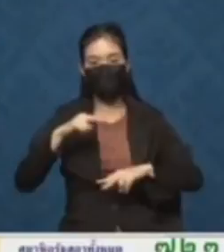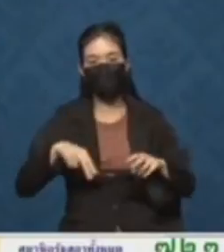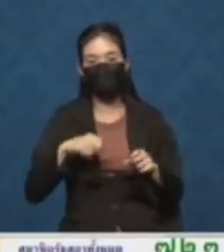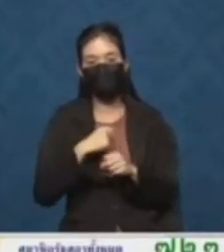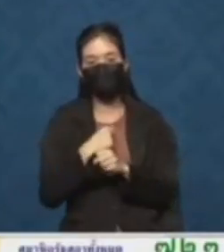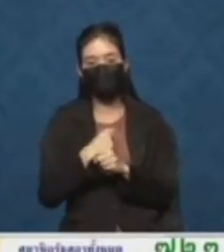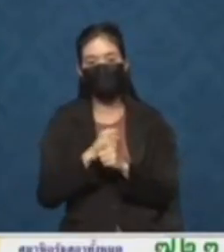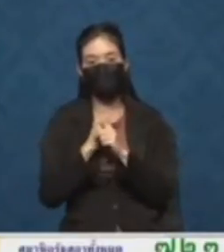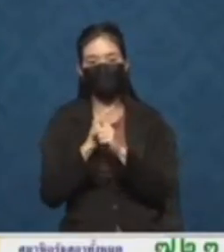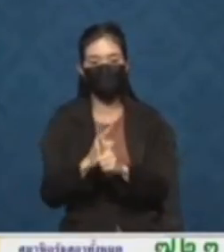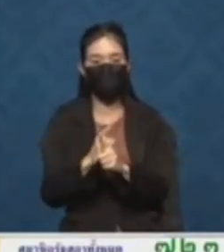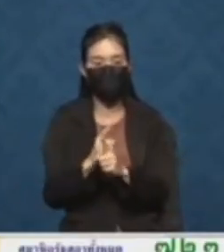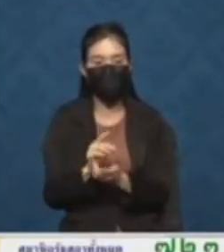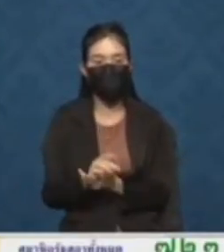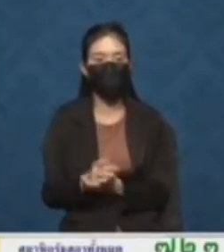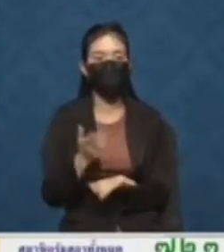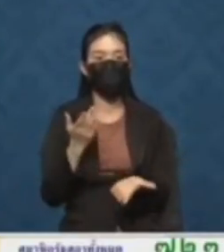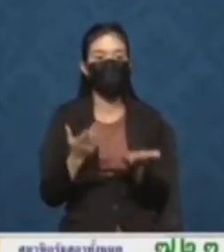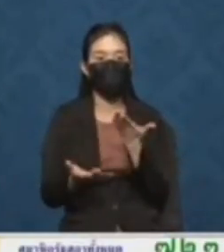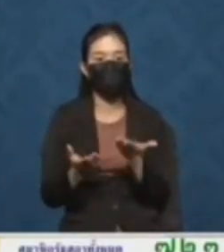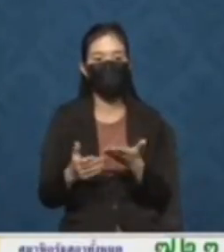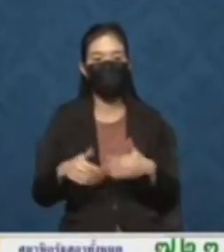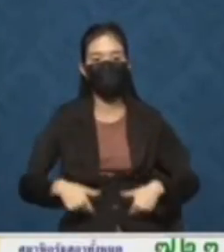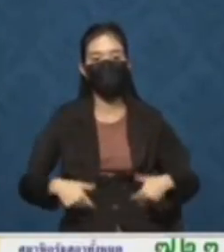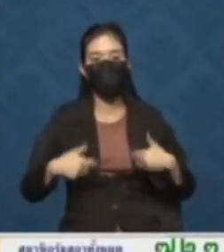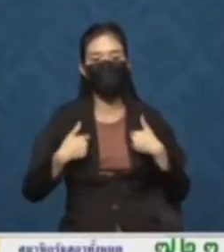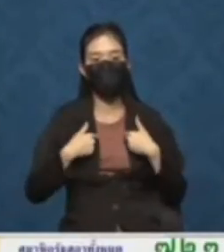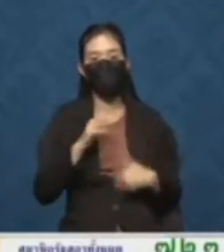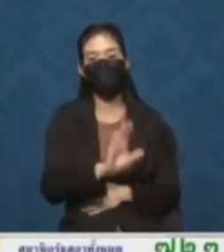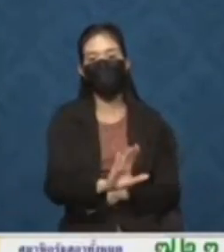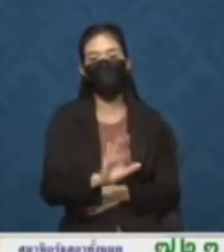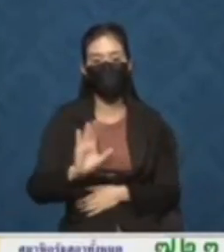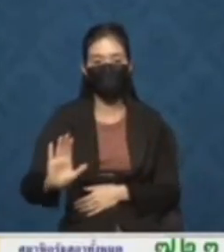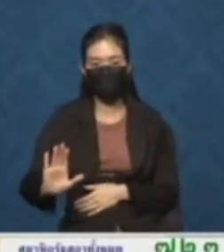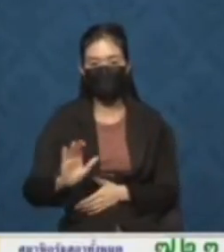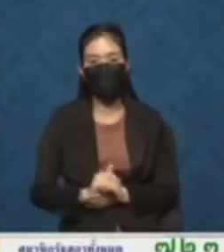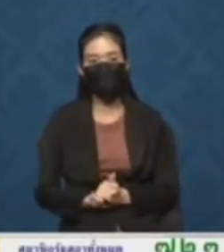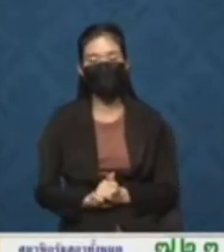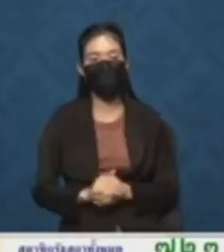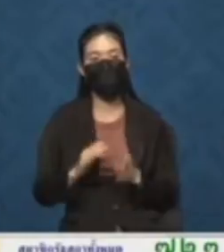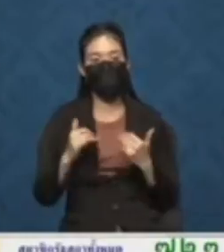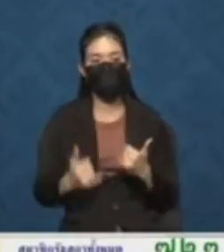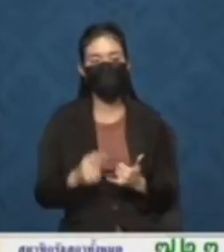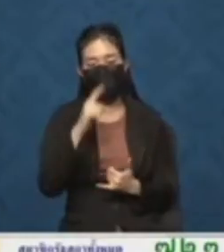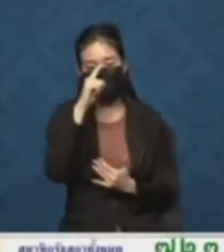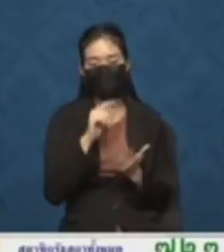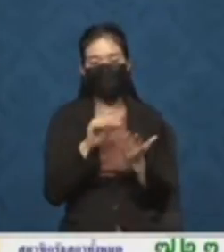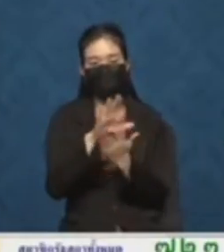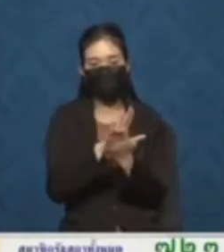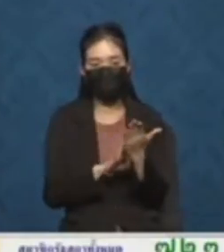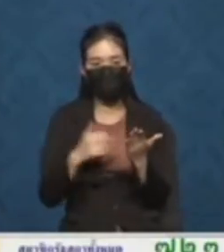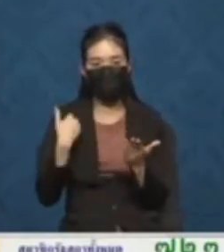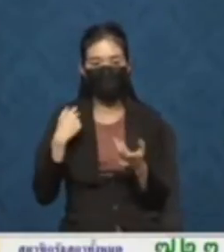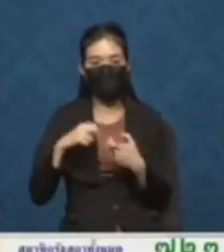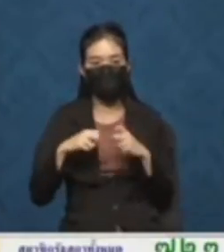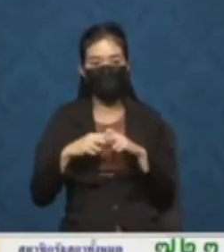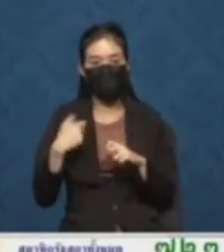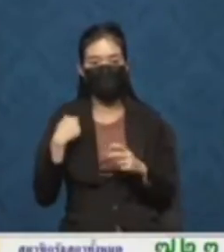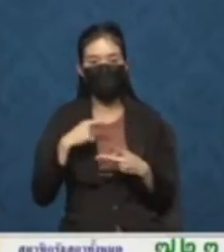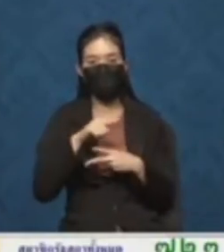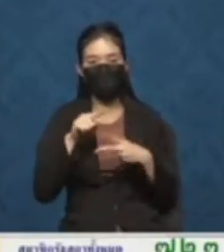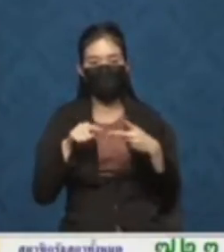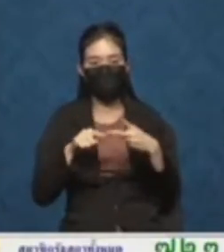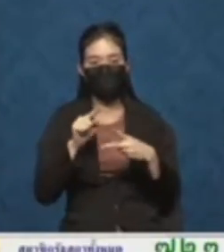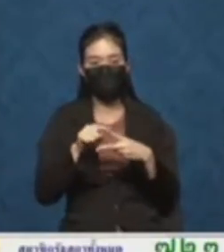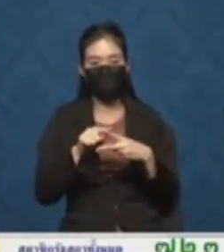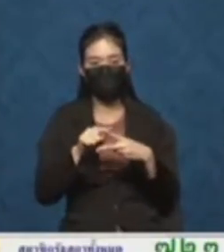เป็นธรรมชาติเป็นวิถีชีวิตประเทศไทยเรามี2เรื่องนั่นเองครับจากการศึกษาวิจัยของสถ